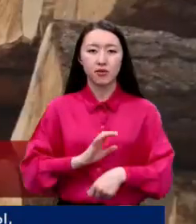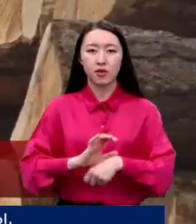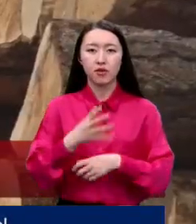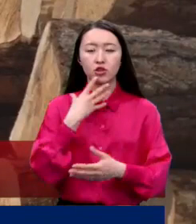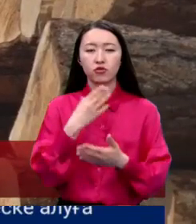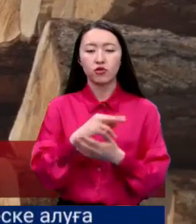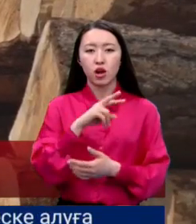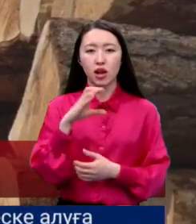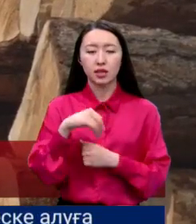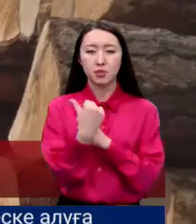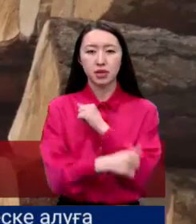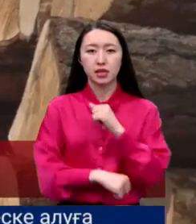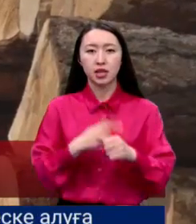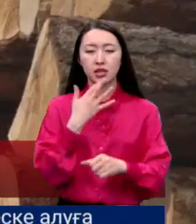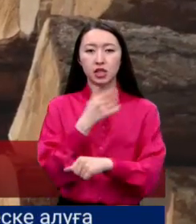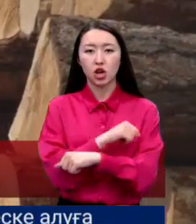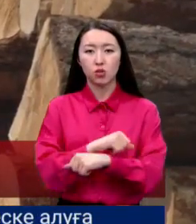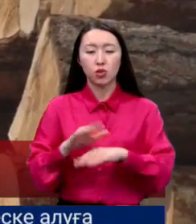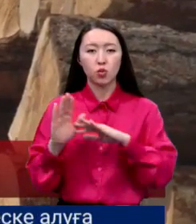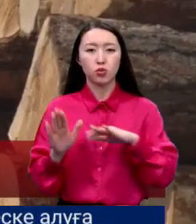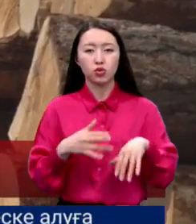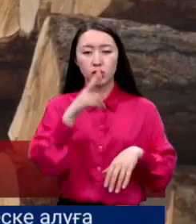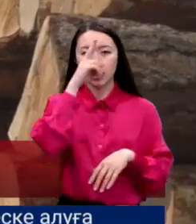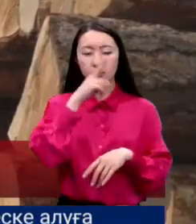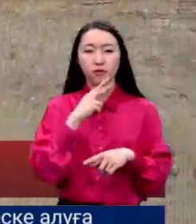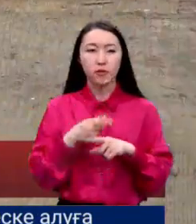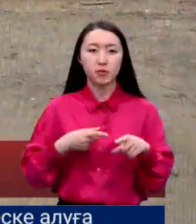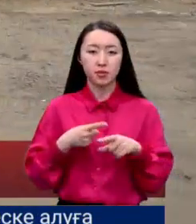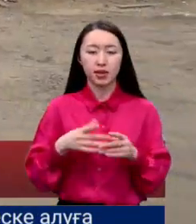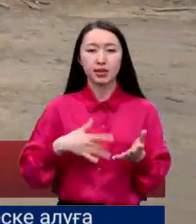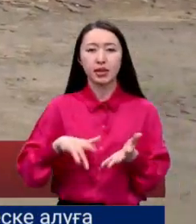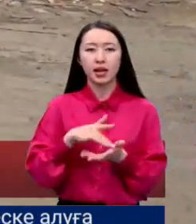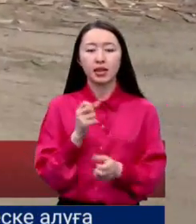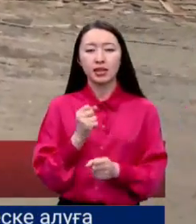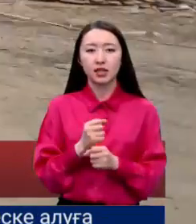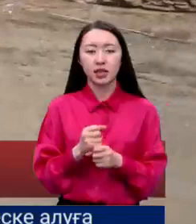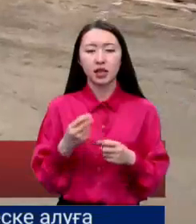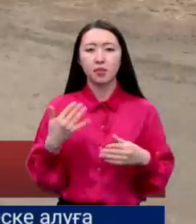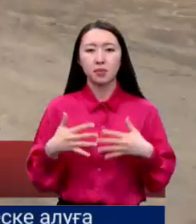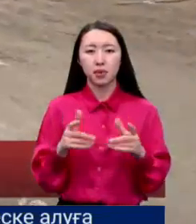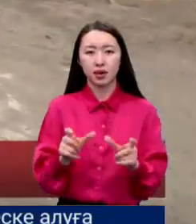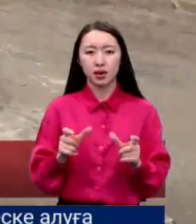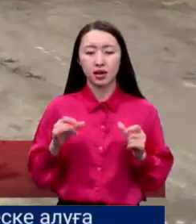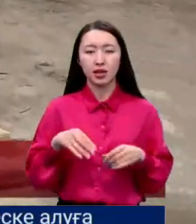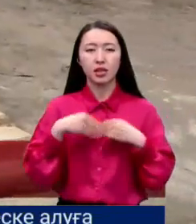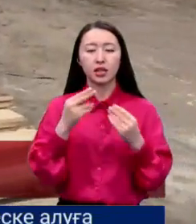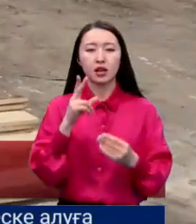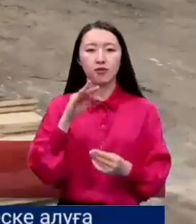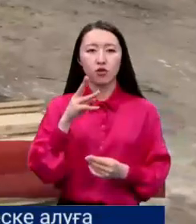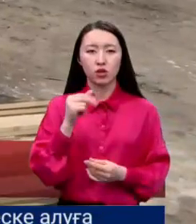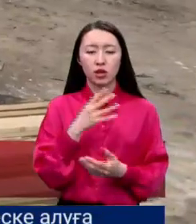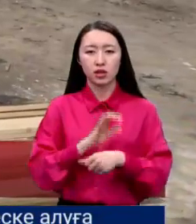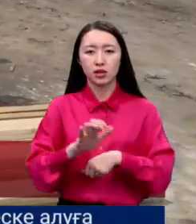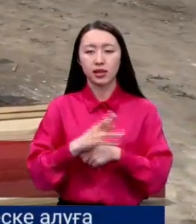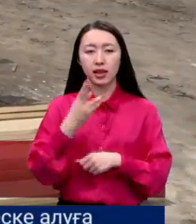свой лесоматериал за рубеж. Спустя 2,5 месяца страна все же сделала послабление и ввела квоту на свое сырье для